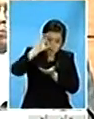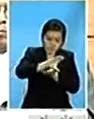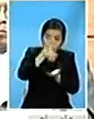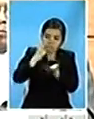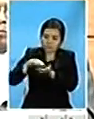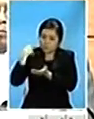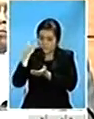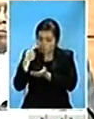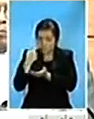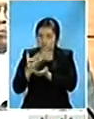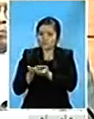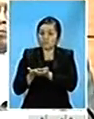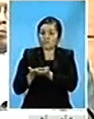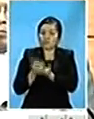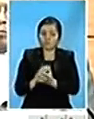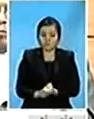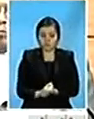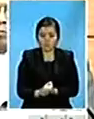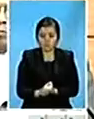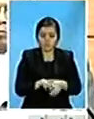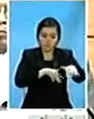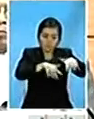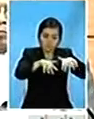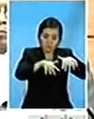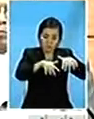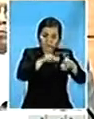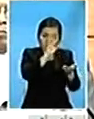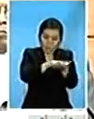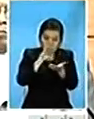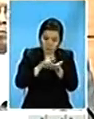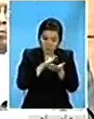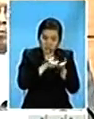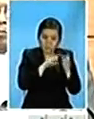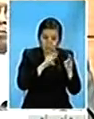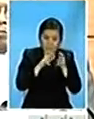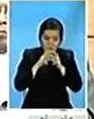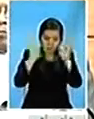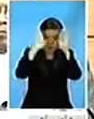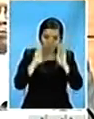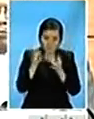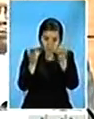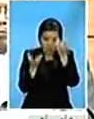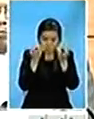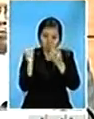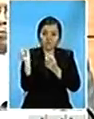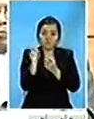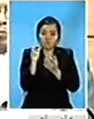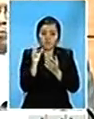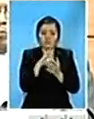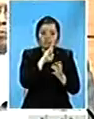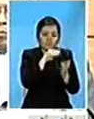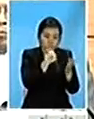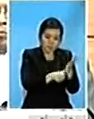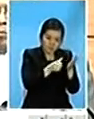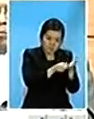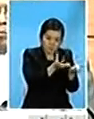ใครไม่ว่าจะตอบโจทย์ว่าการจัดเก็บจากคนนั้นเนี่ยมีความยุติธรรมหรือไม่ไม่ว่าจะตอบโจทย์ว่าได้มาแล้วจะจัดสรร